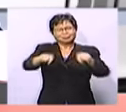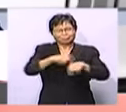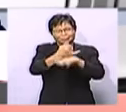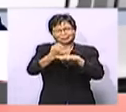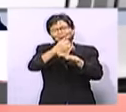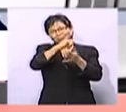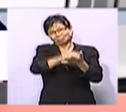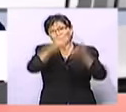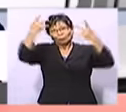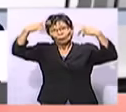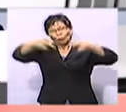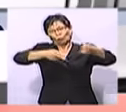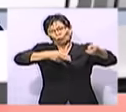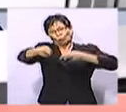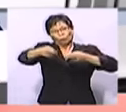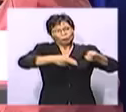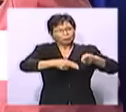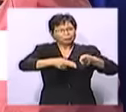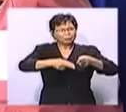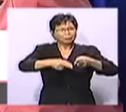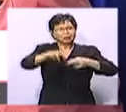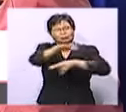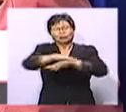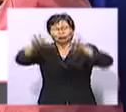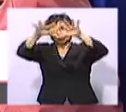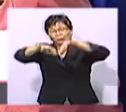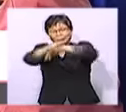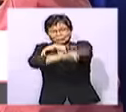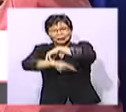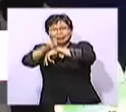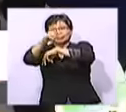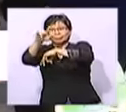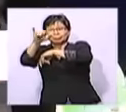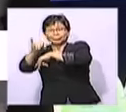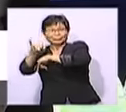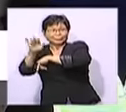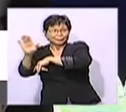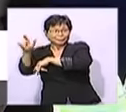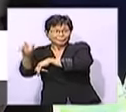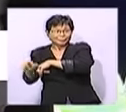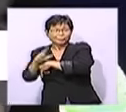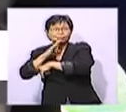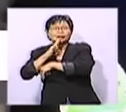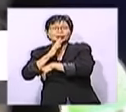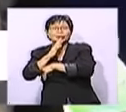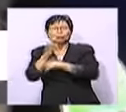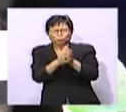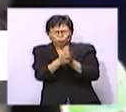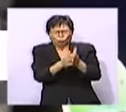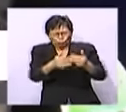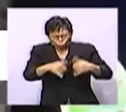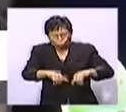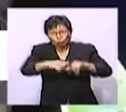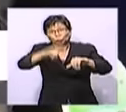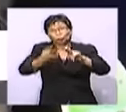itu. Pengarah Urusan Scania Rantau Asia Tenggara Mary Jordan Enstrom berkata, usaha berterusan bagi menambah baik tahap